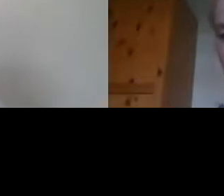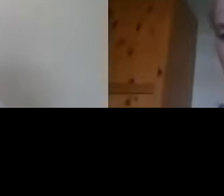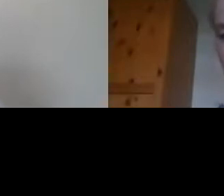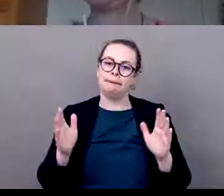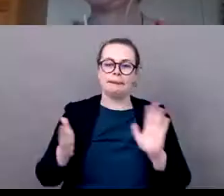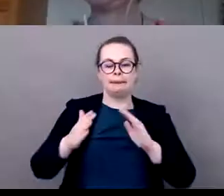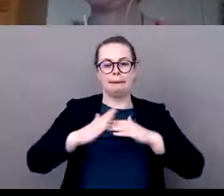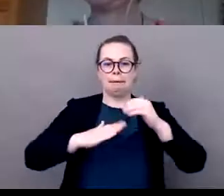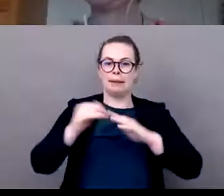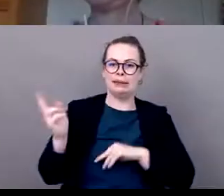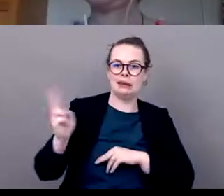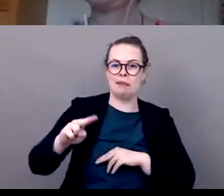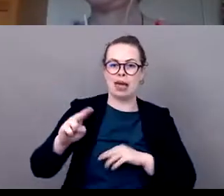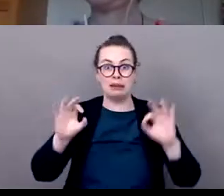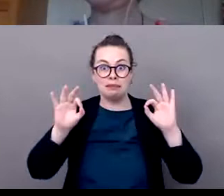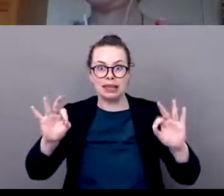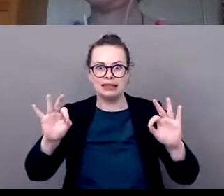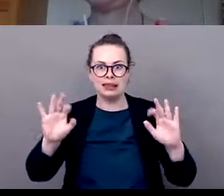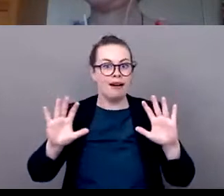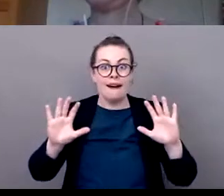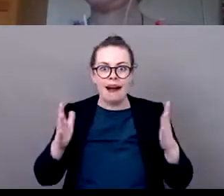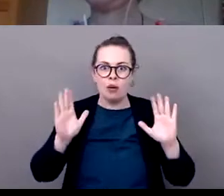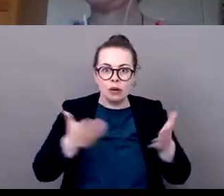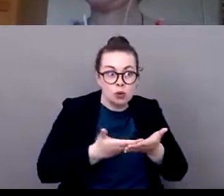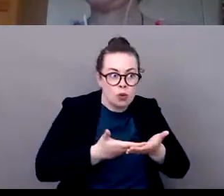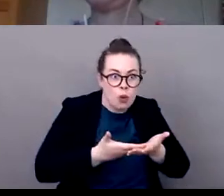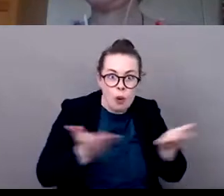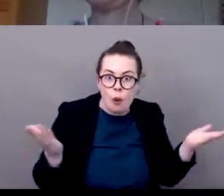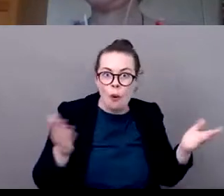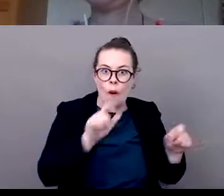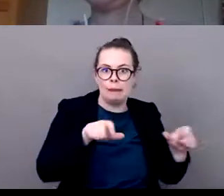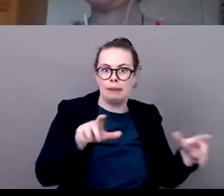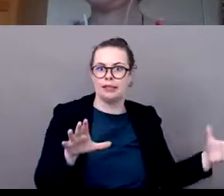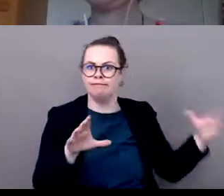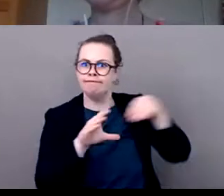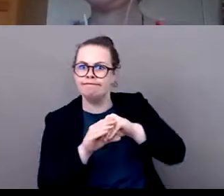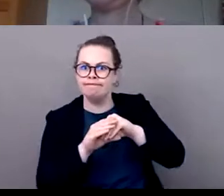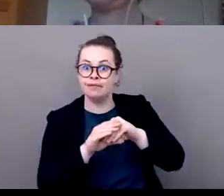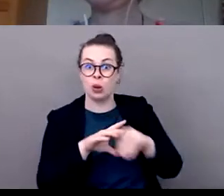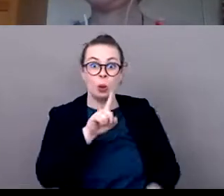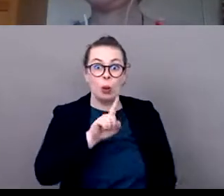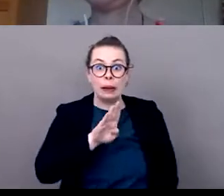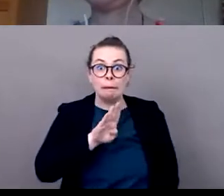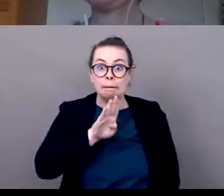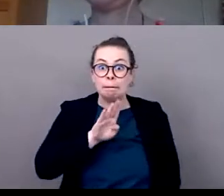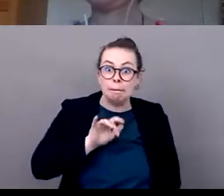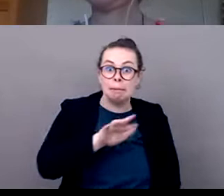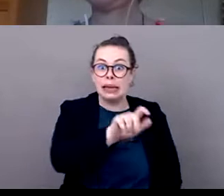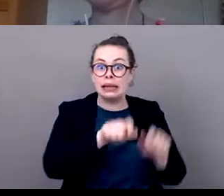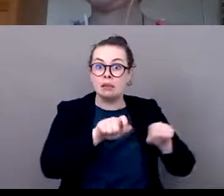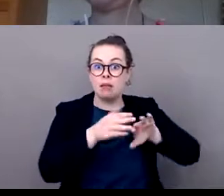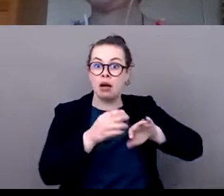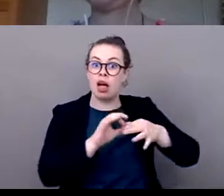pour laquelle il faut que nous visions tous à la réalisation de l'agenda 2030 sans oublier personne sur le côté de la